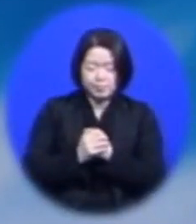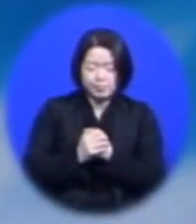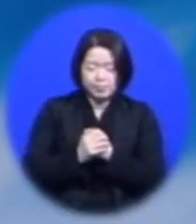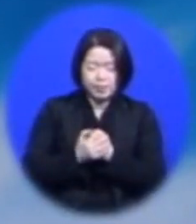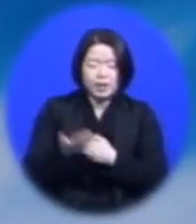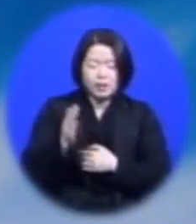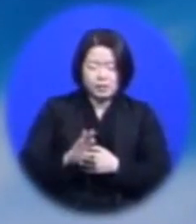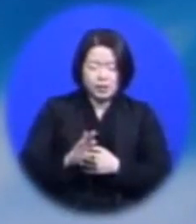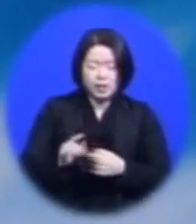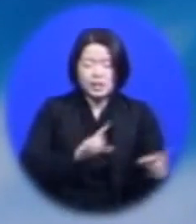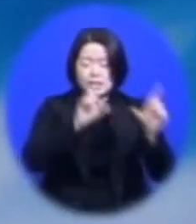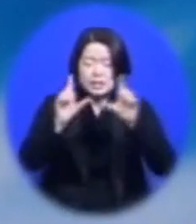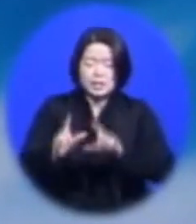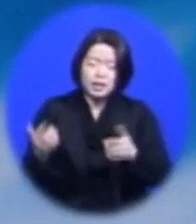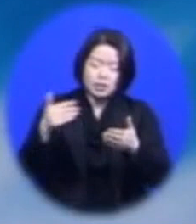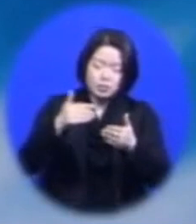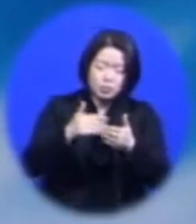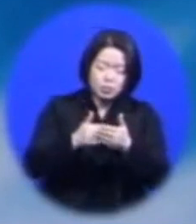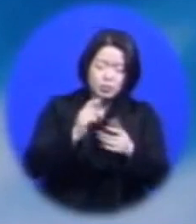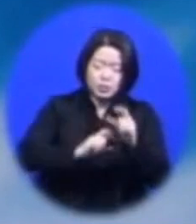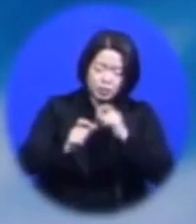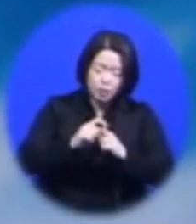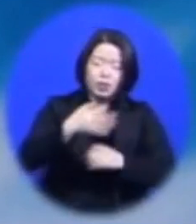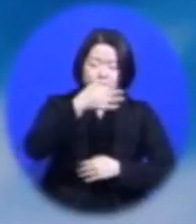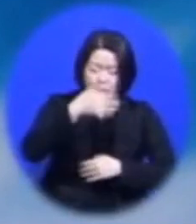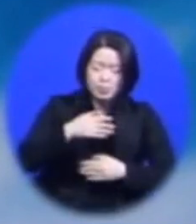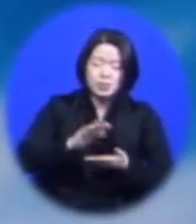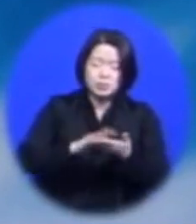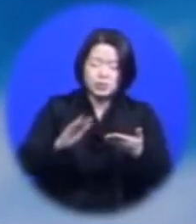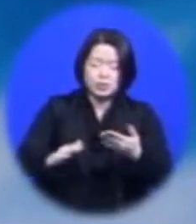그런데 살면 살수록 정말 힘듭니다.